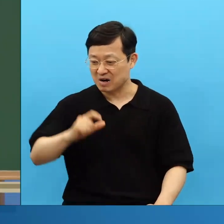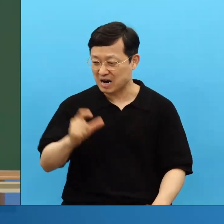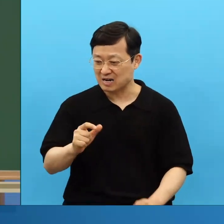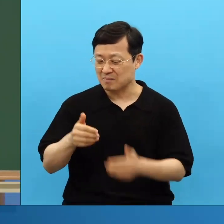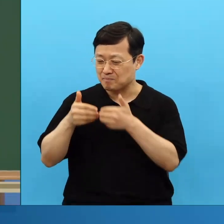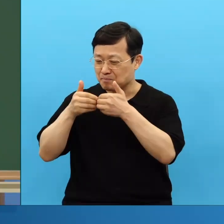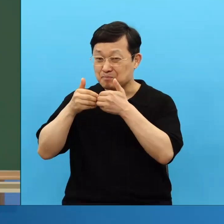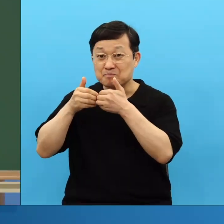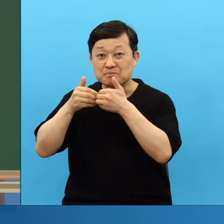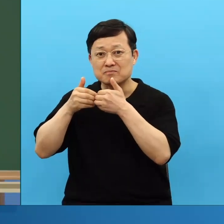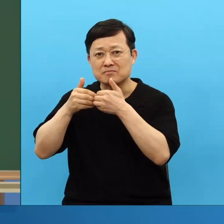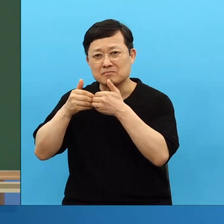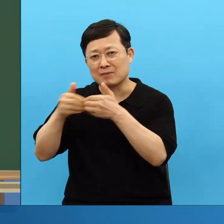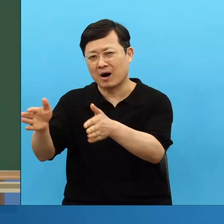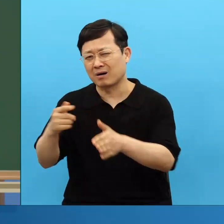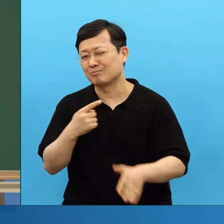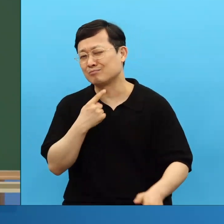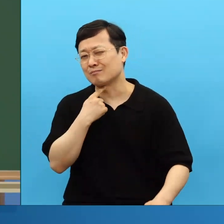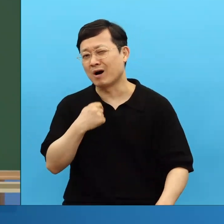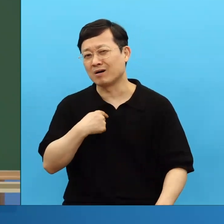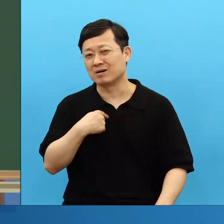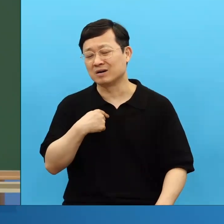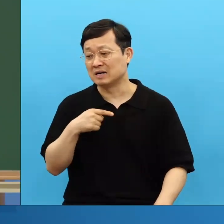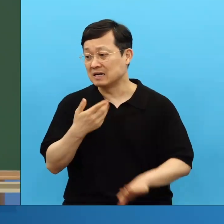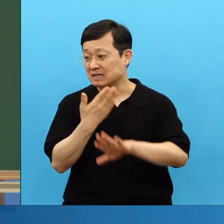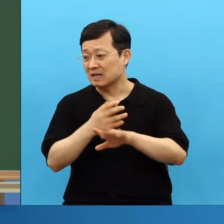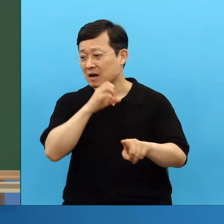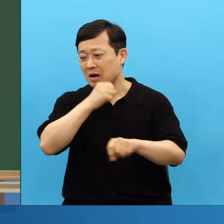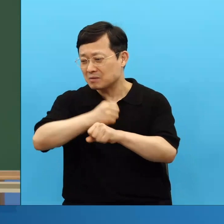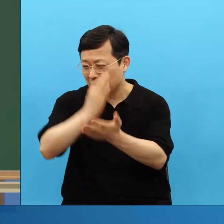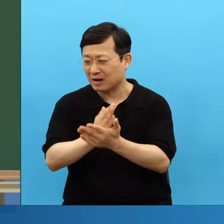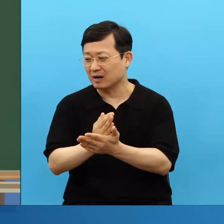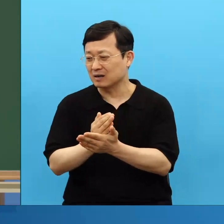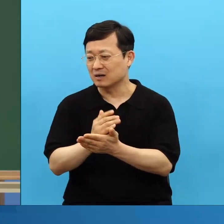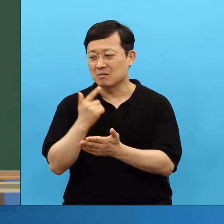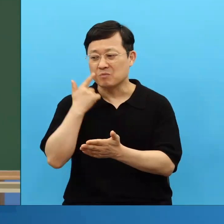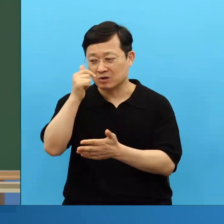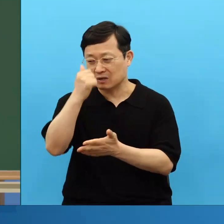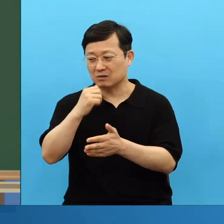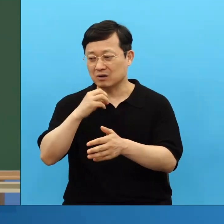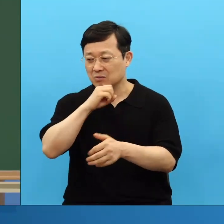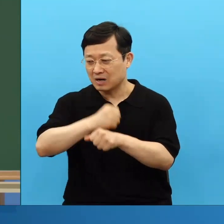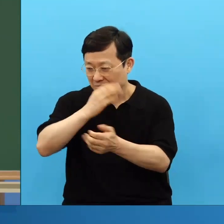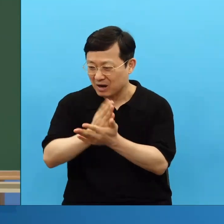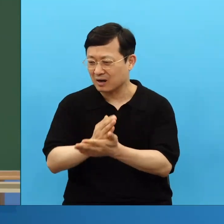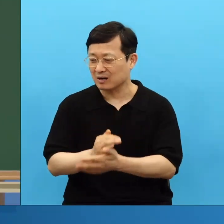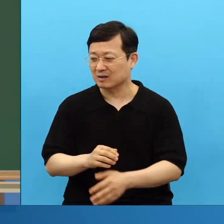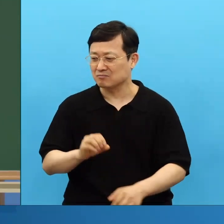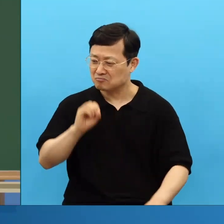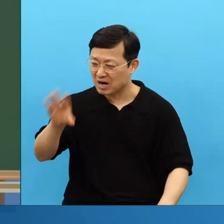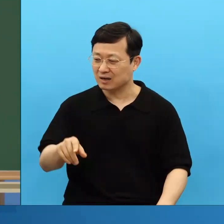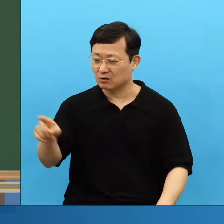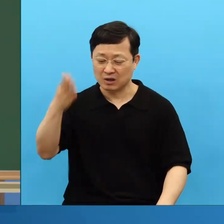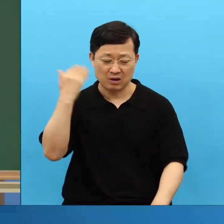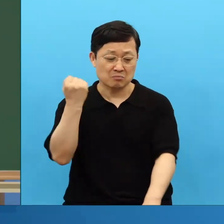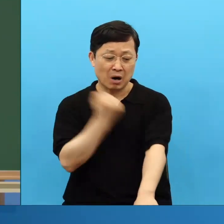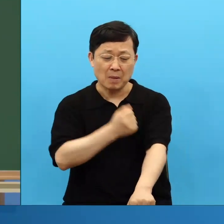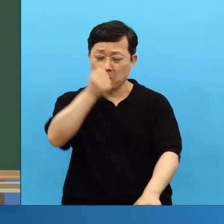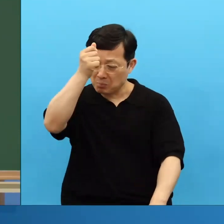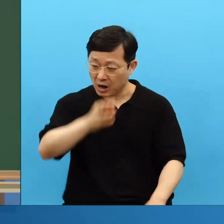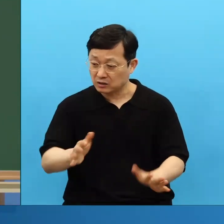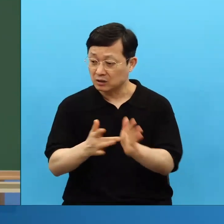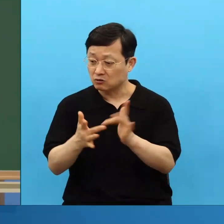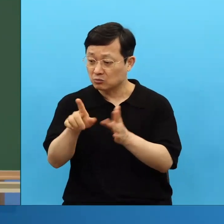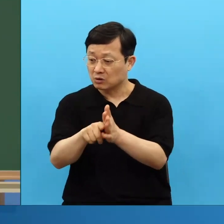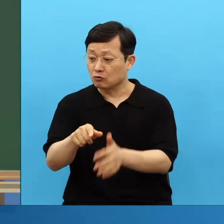너무 제가 좀 안타까웠던가 봐요. 딴 사람을 원망해도 당신은 교회에서 원망할 자격이 없다. 무조건 당신은